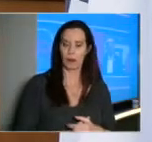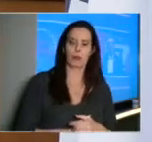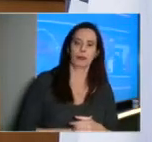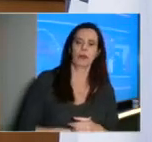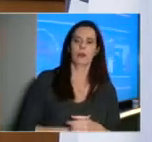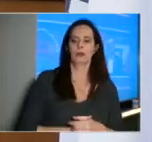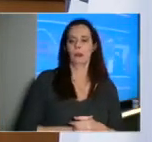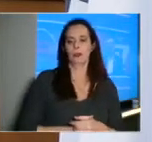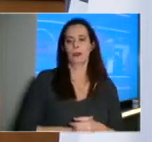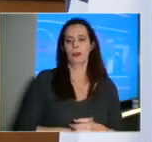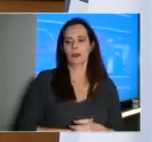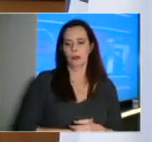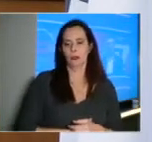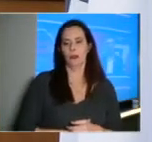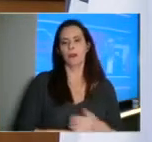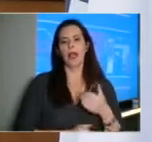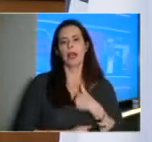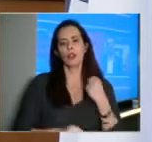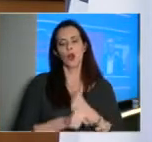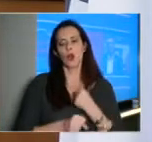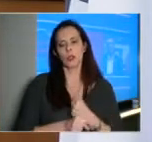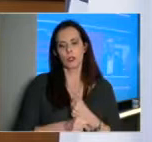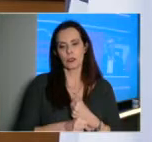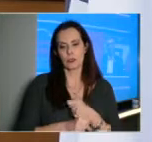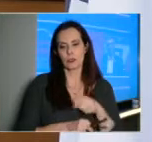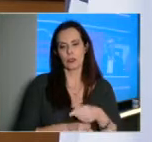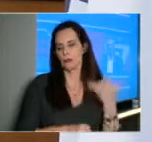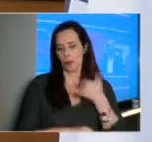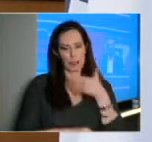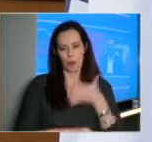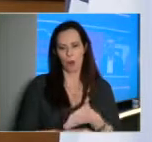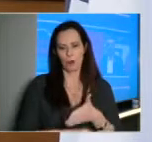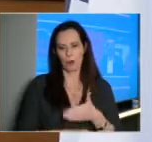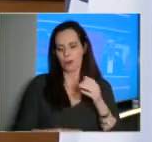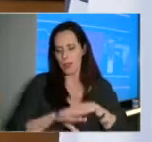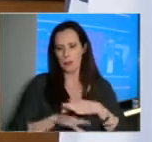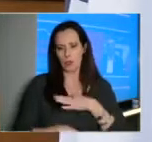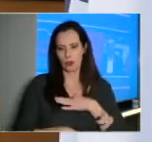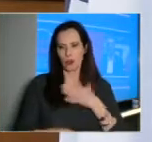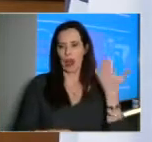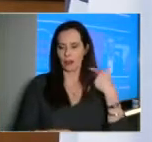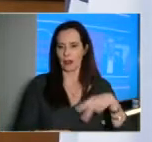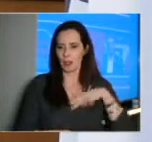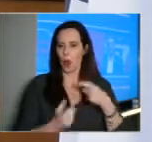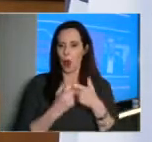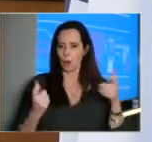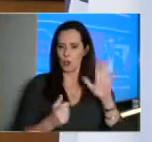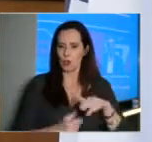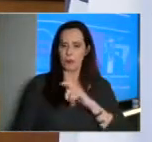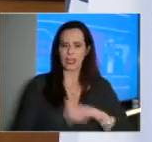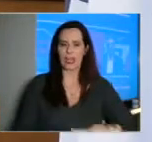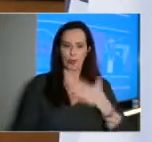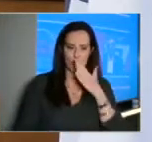ההמשכיות הזו? אני עוסק בעולמות האלה מאז ומתמיד, זה הקריירה המקצועית שלי. הייתי אחראי על עולמות אלה גם כשהייתי בעיריית